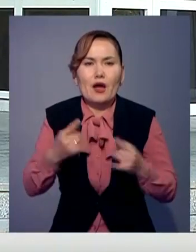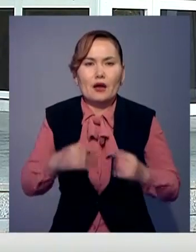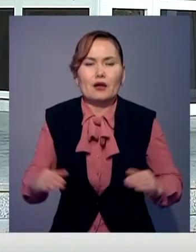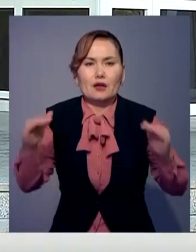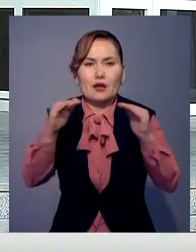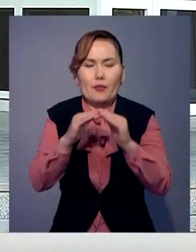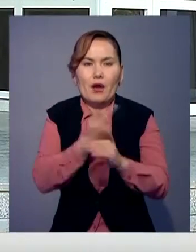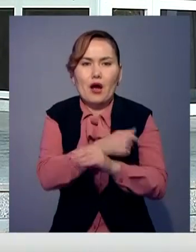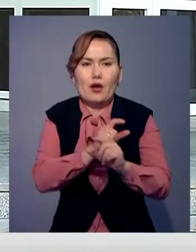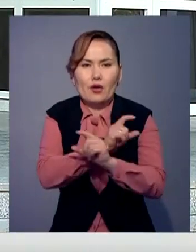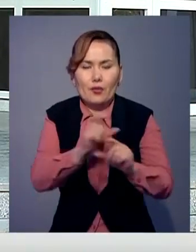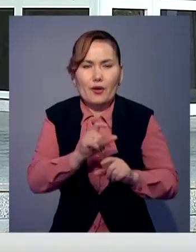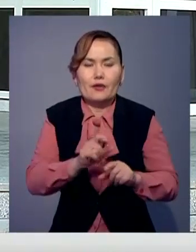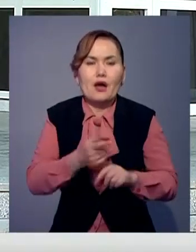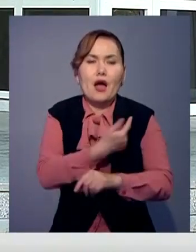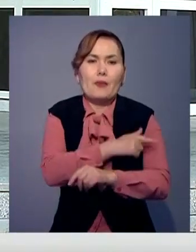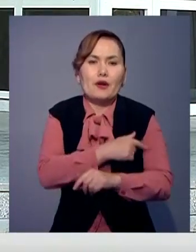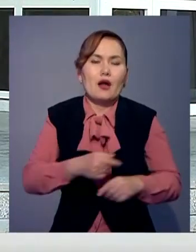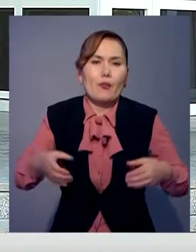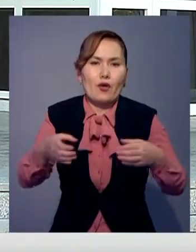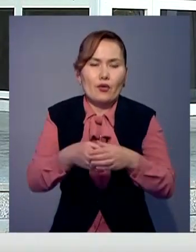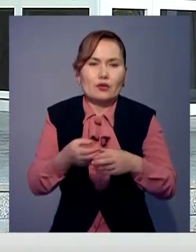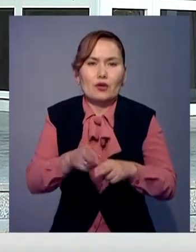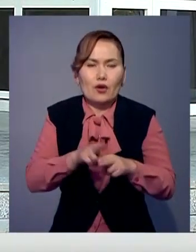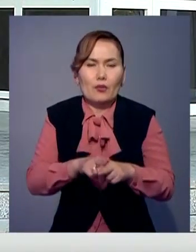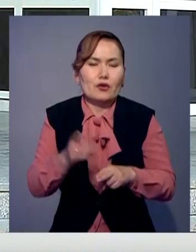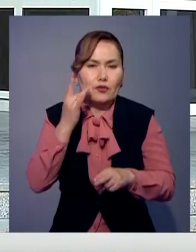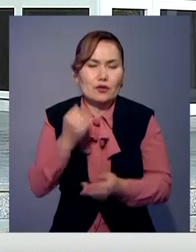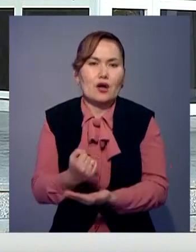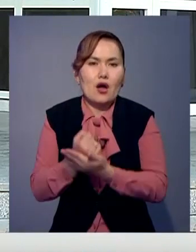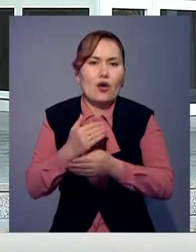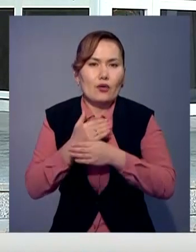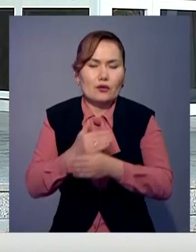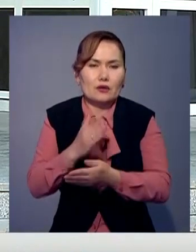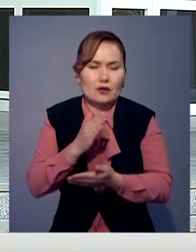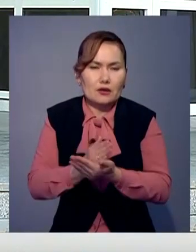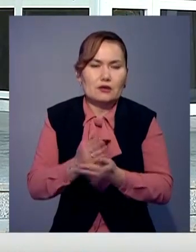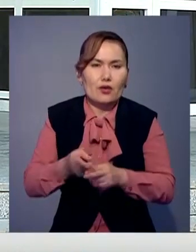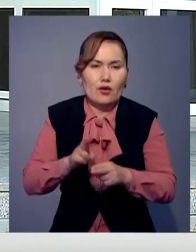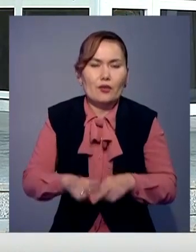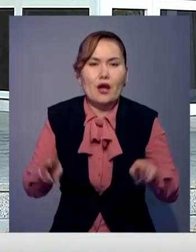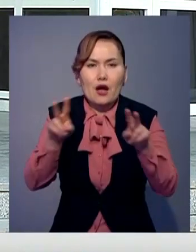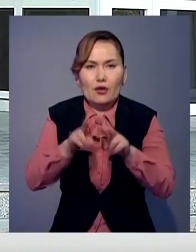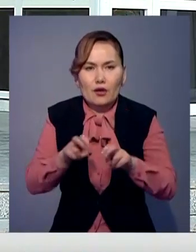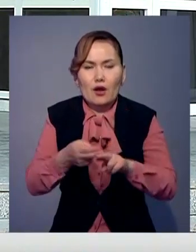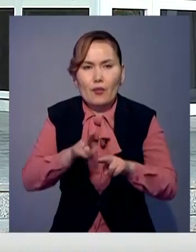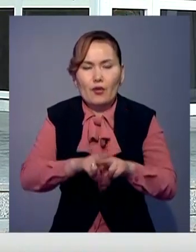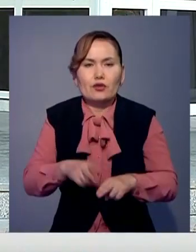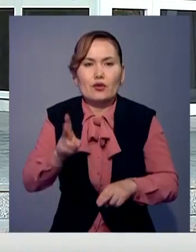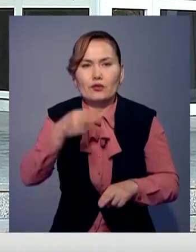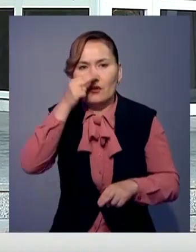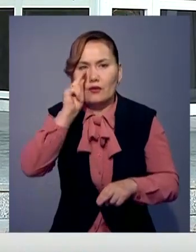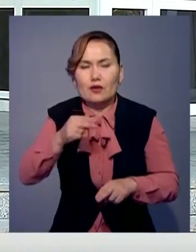мен ауруханалардың, медициналық ұйымдардың жұмыстарына толық қолдау көрсетілуде. Болған жағдайда тексеру шаралары салаға жауапты